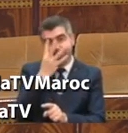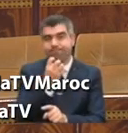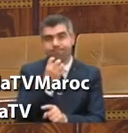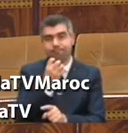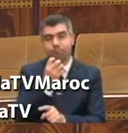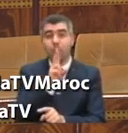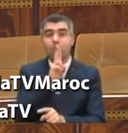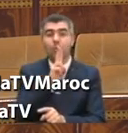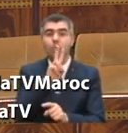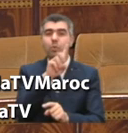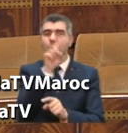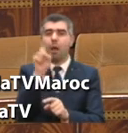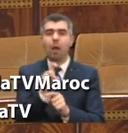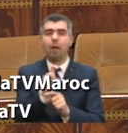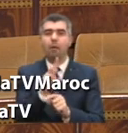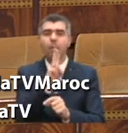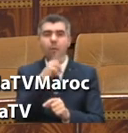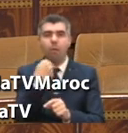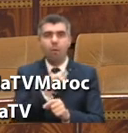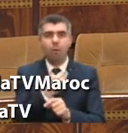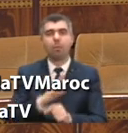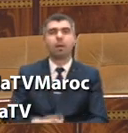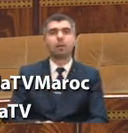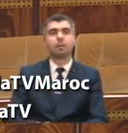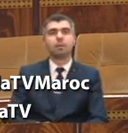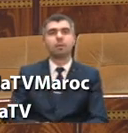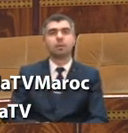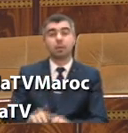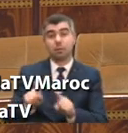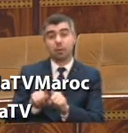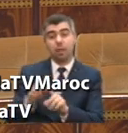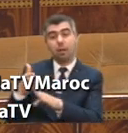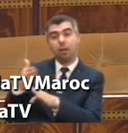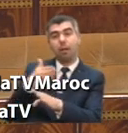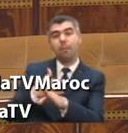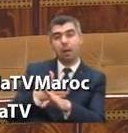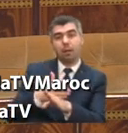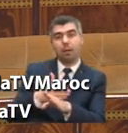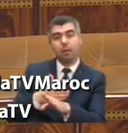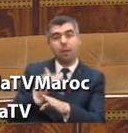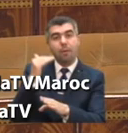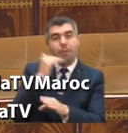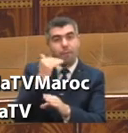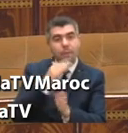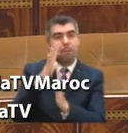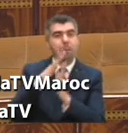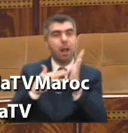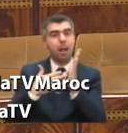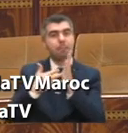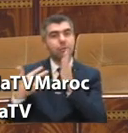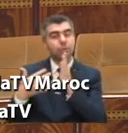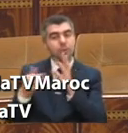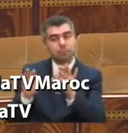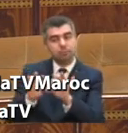الحكومة عما إذا كانت قد وضعت مخططاً استعجالياً لتجاوز هذه